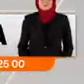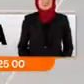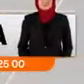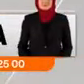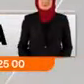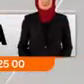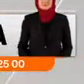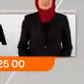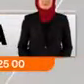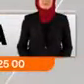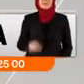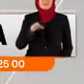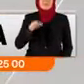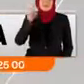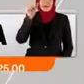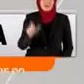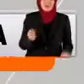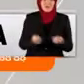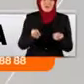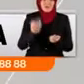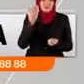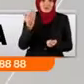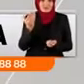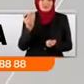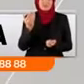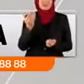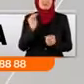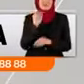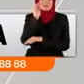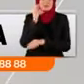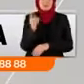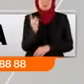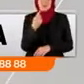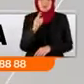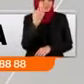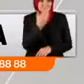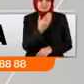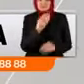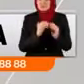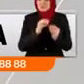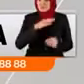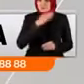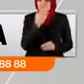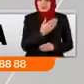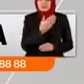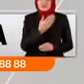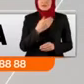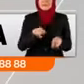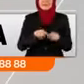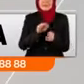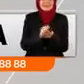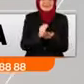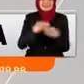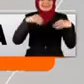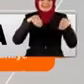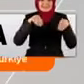e-personel ilişki yaşayan yönetimi dersin maralan yerlerden komisyon alıp da benim gecelere dövmekle tehdit eden yönetici